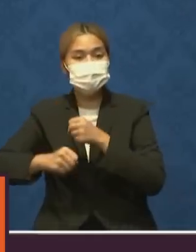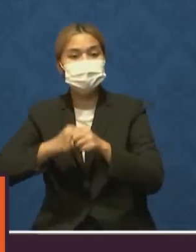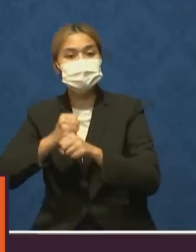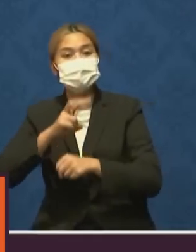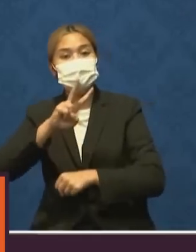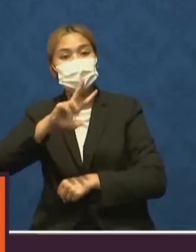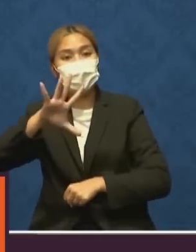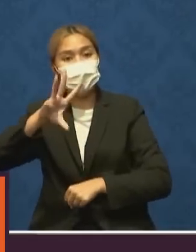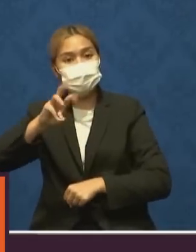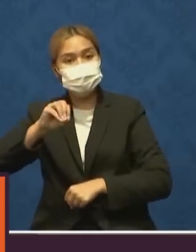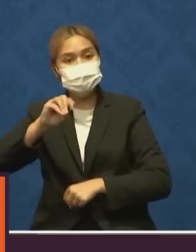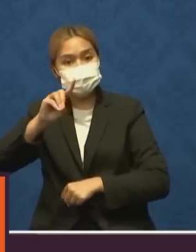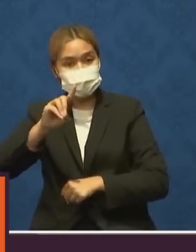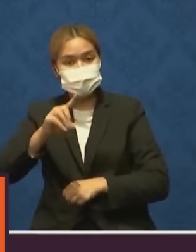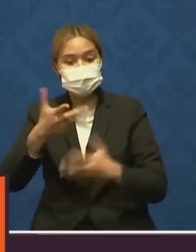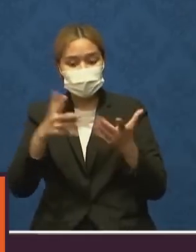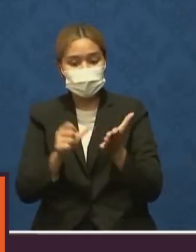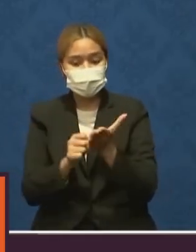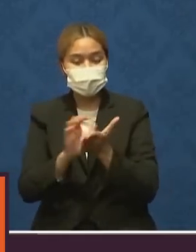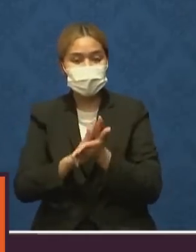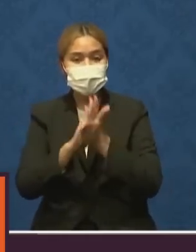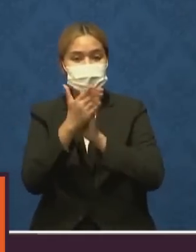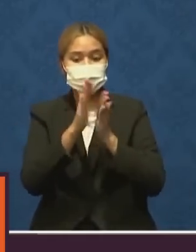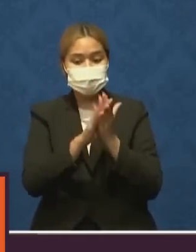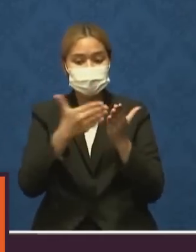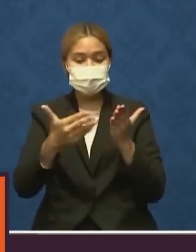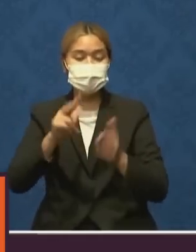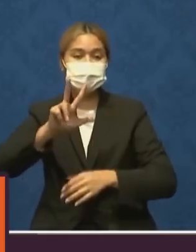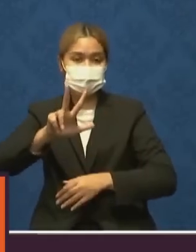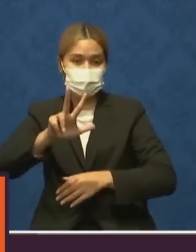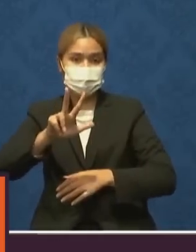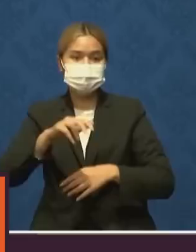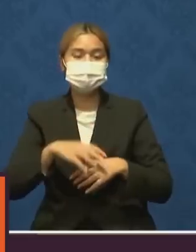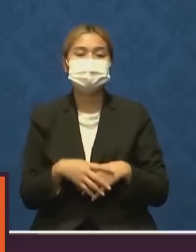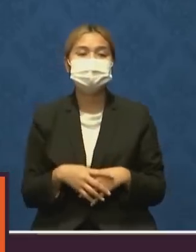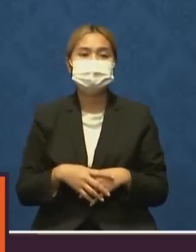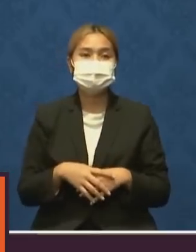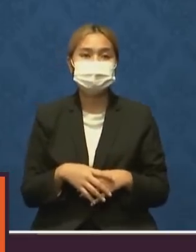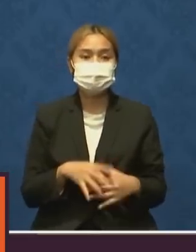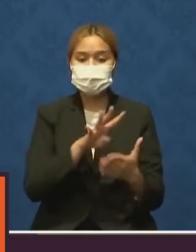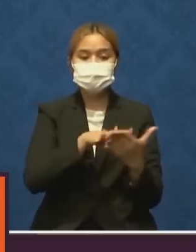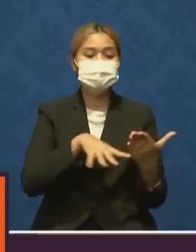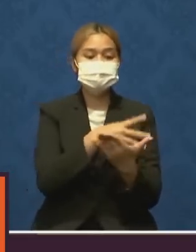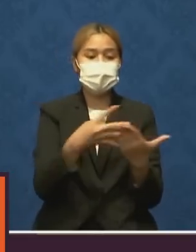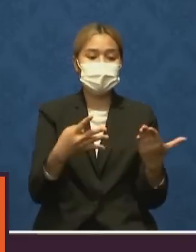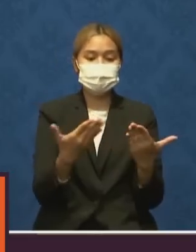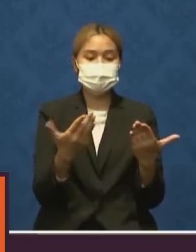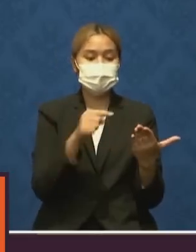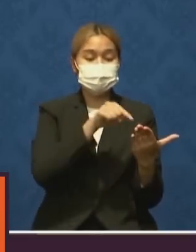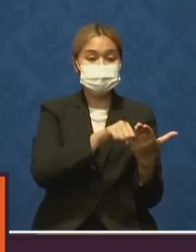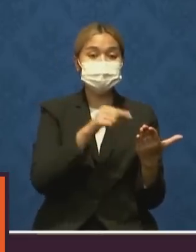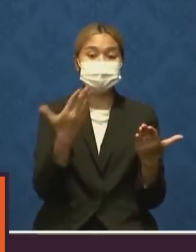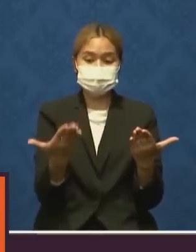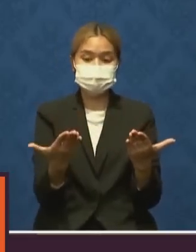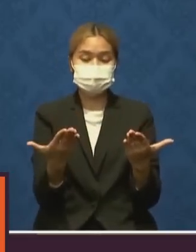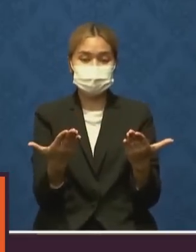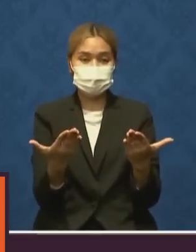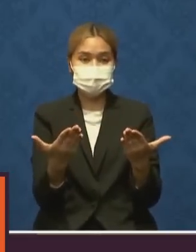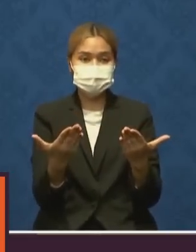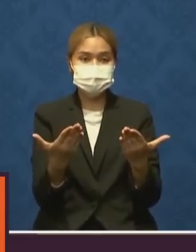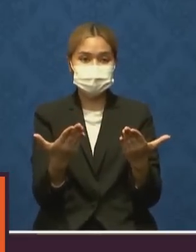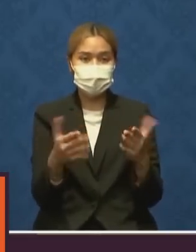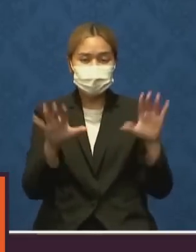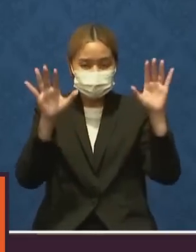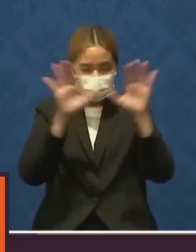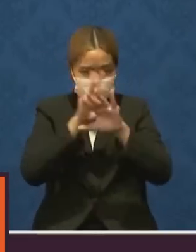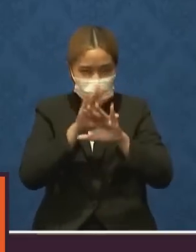บับปีปรบปงของป 61ทั้สองแผนก็จะมีพติการค้คลายกทผมแิไว้ครับถไปดูกรัฐเซ็น ก็คประมาณ